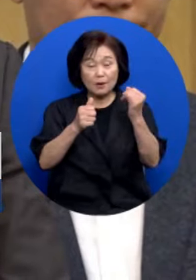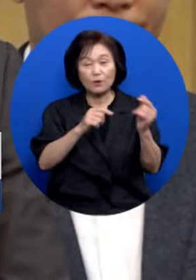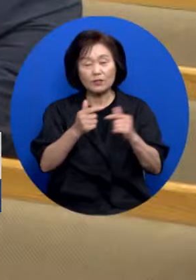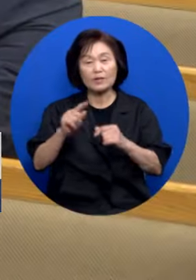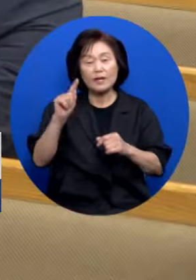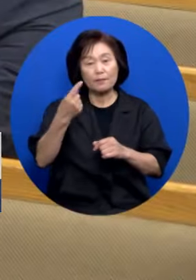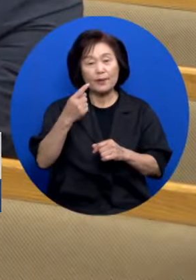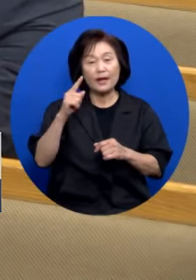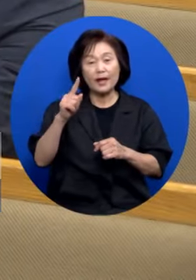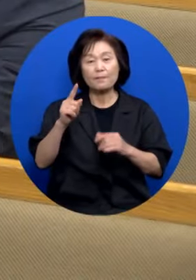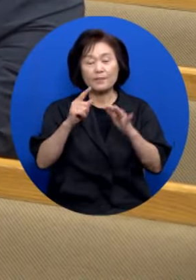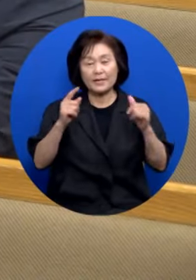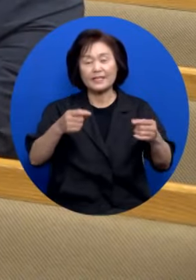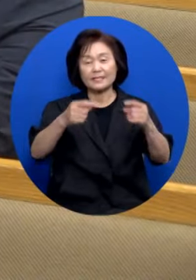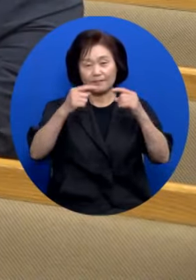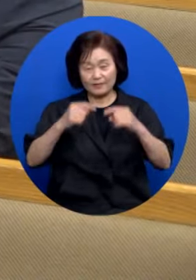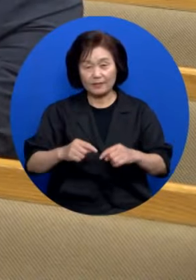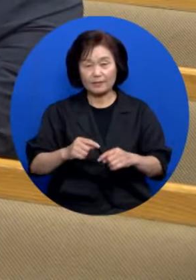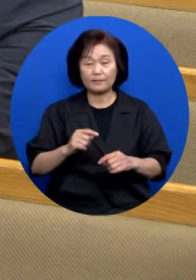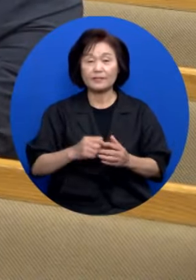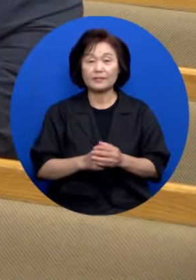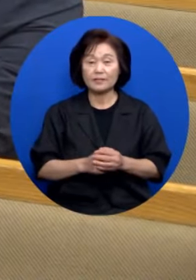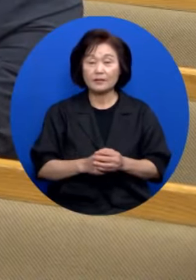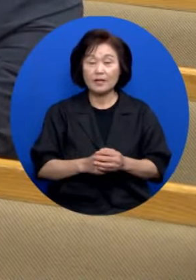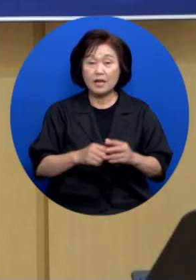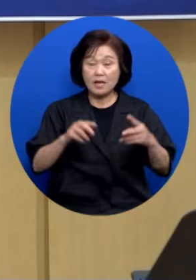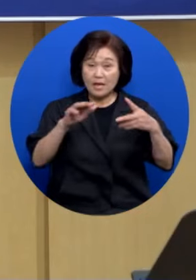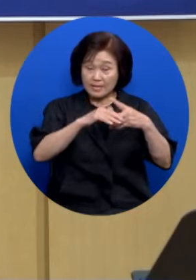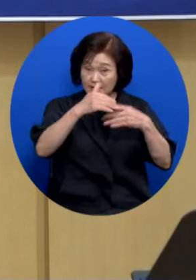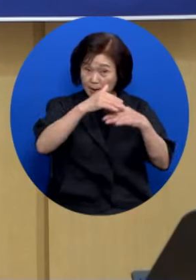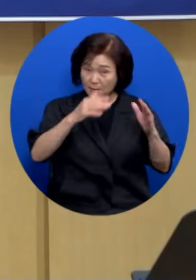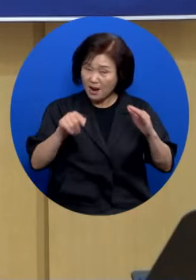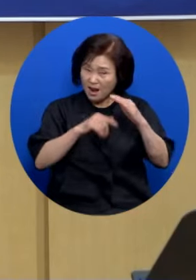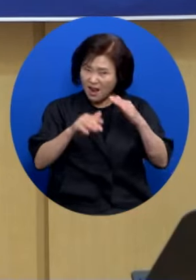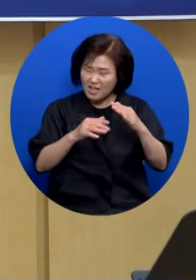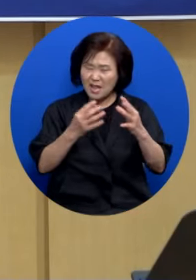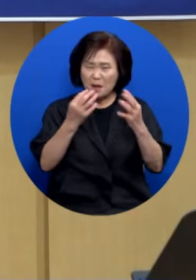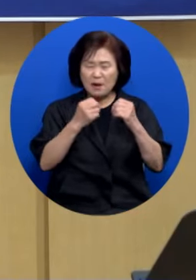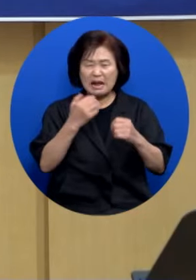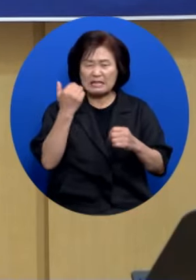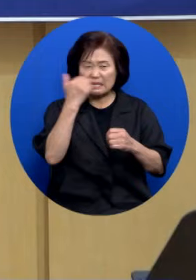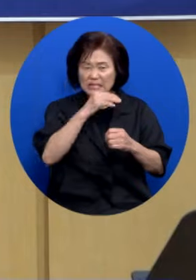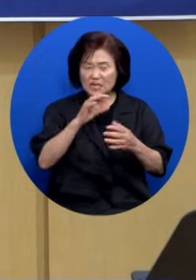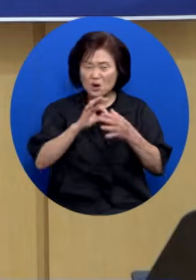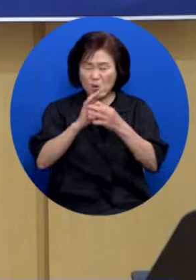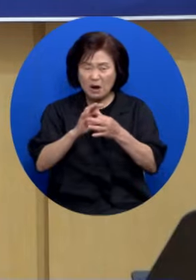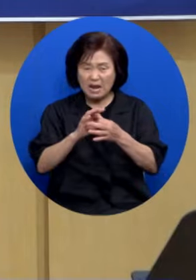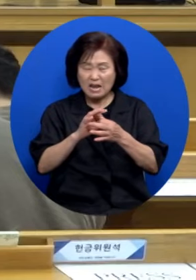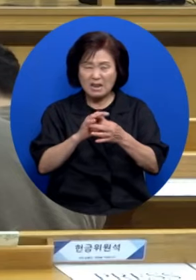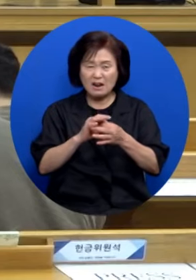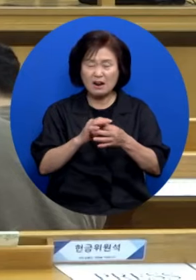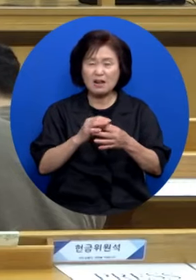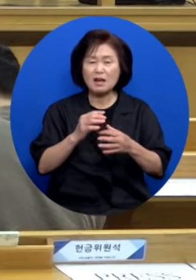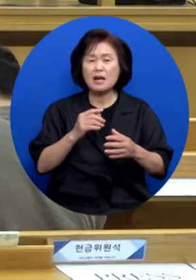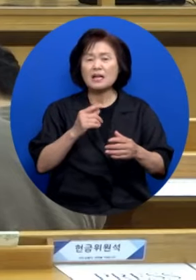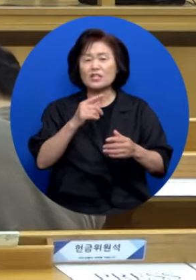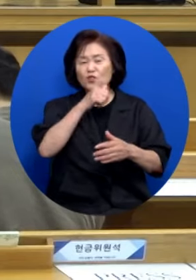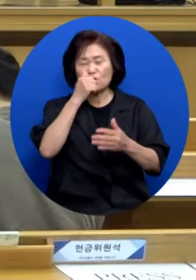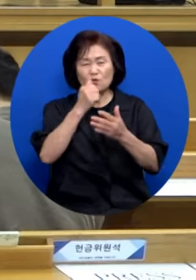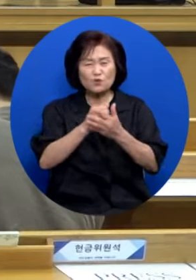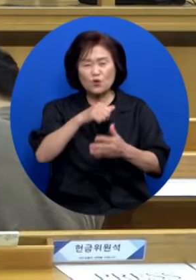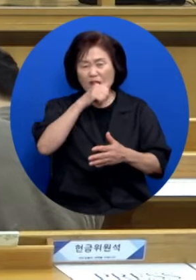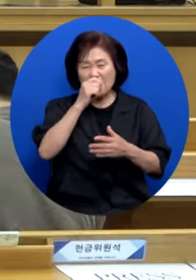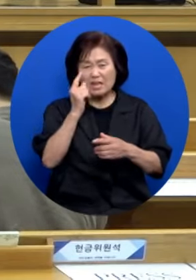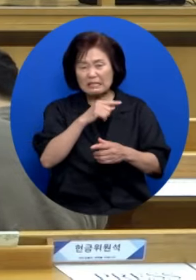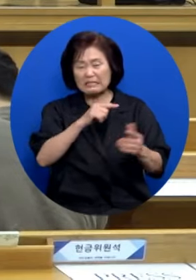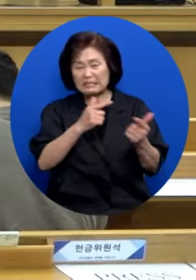101명이 참여했습니다. 성명에서는 다락방 내에서 다수의 성비위 사건과 재정비리가 지속적으로 발생하고 있다고